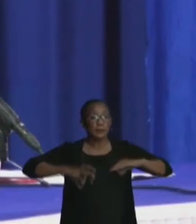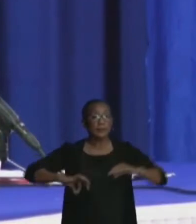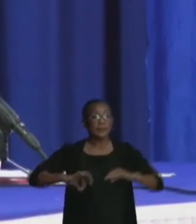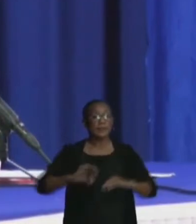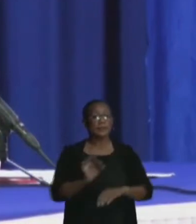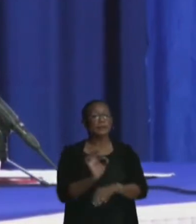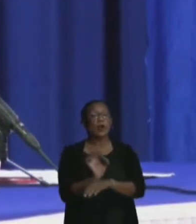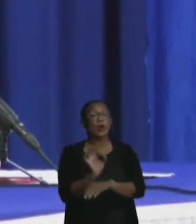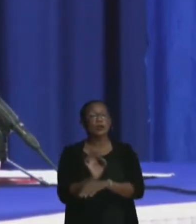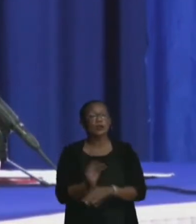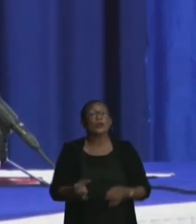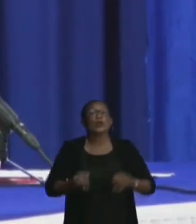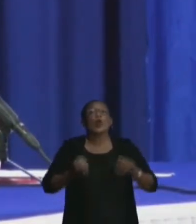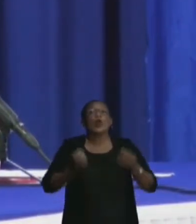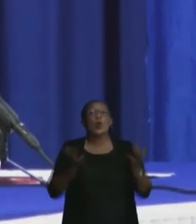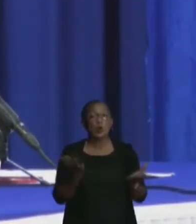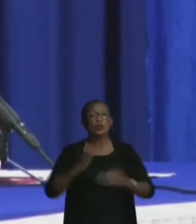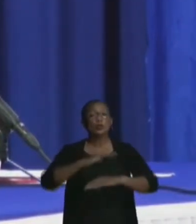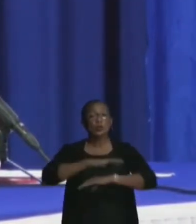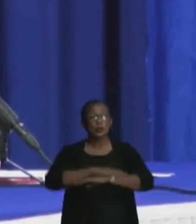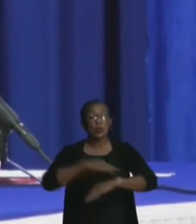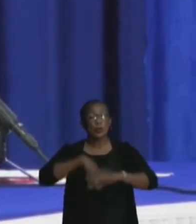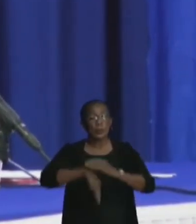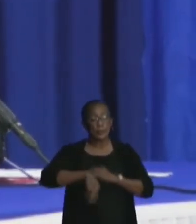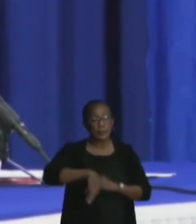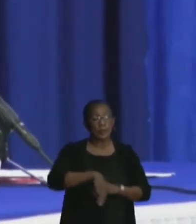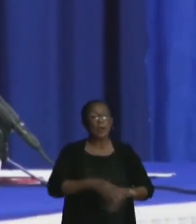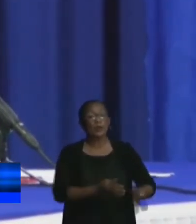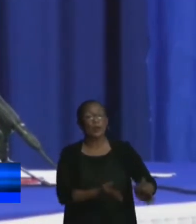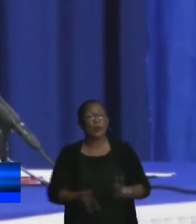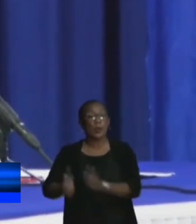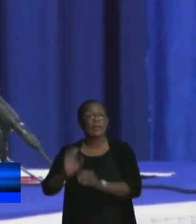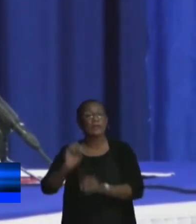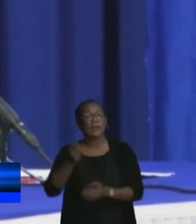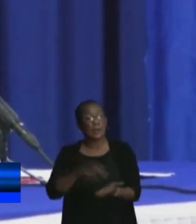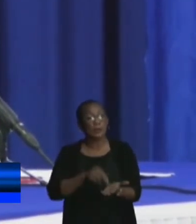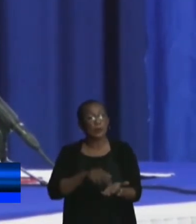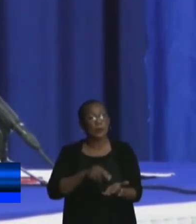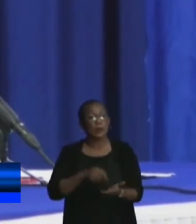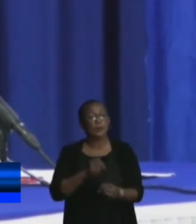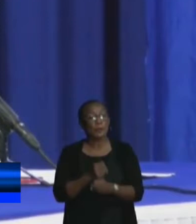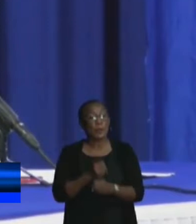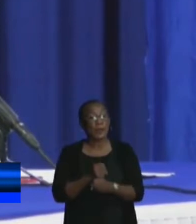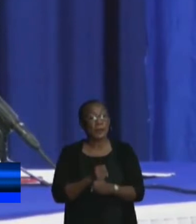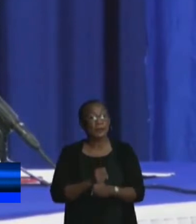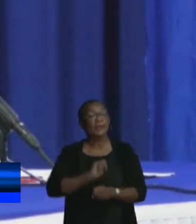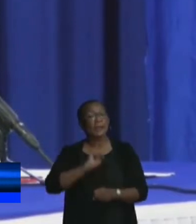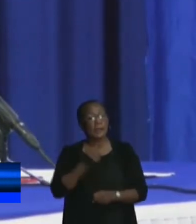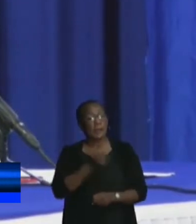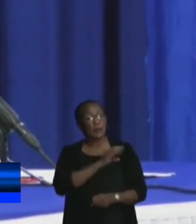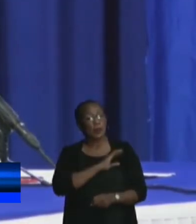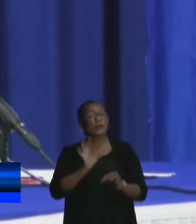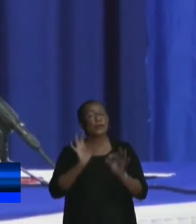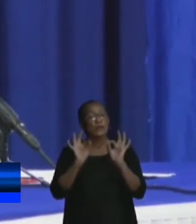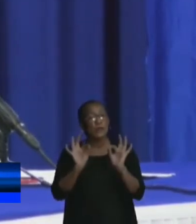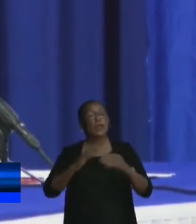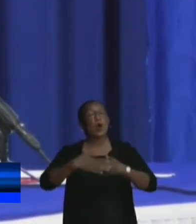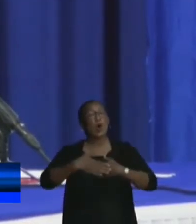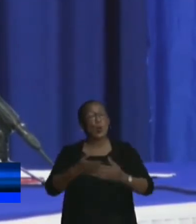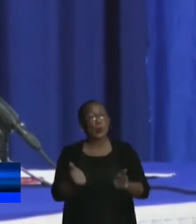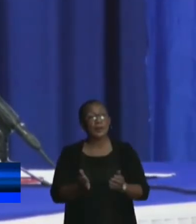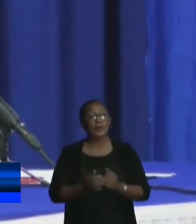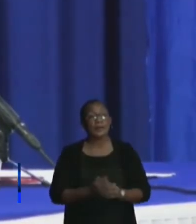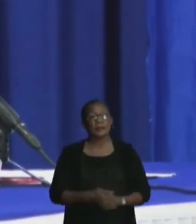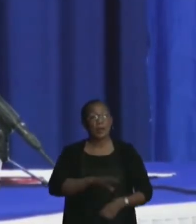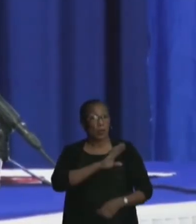kijken hoe de scholen in Marowijne gebruik maken van hun richtlijn ook veilig open kunnen zijn. Ik wil